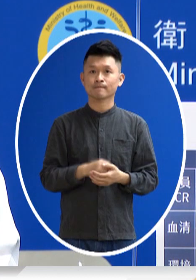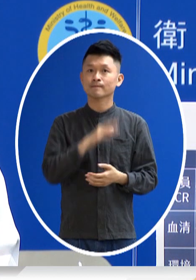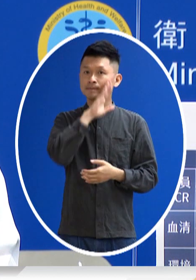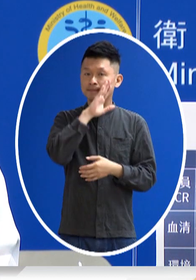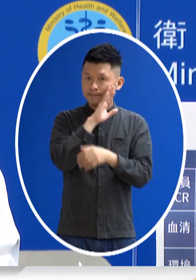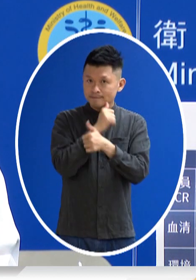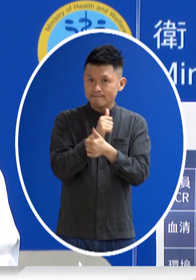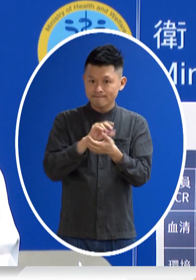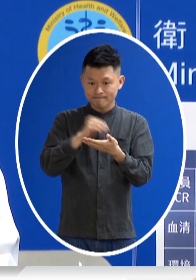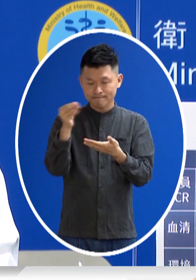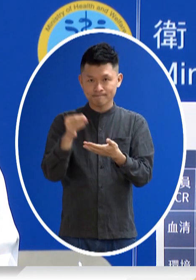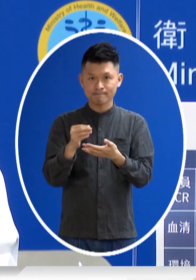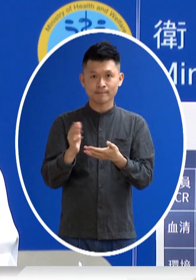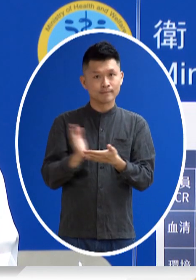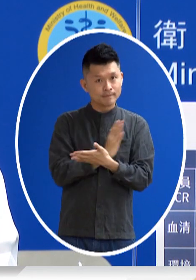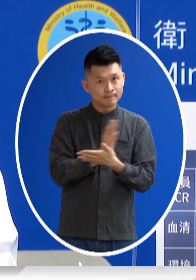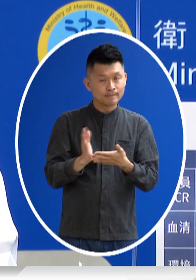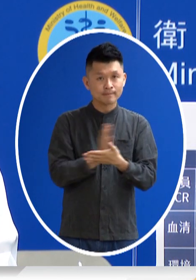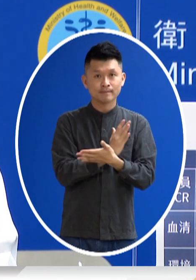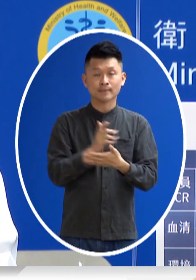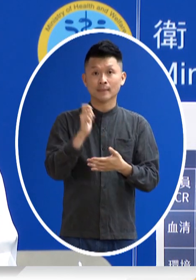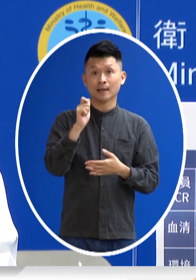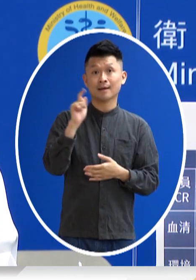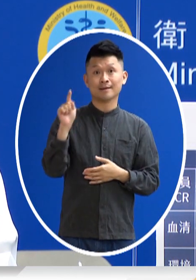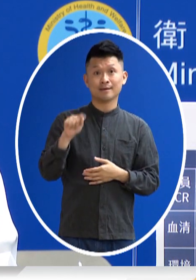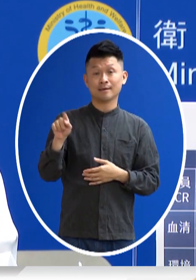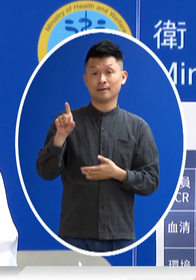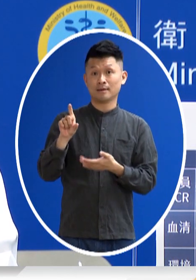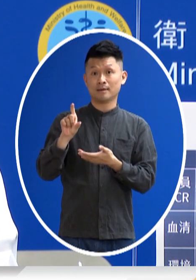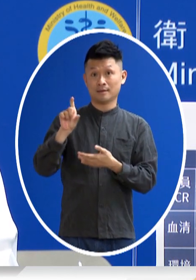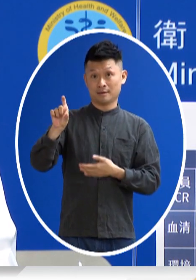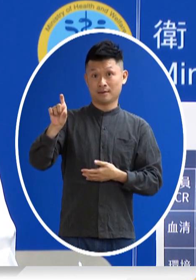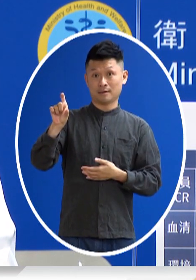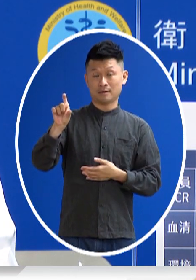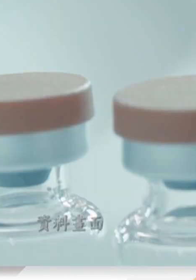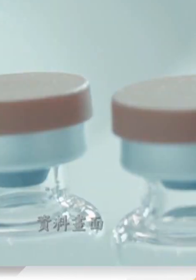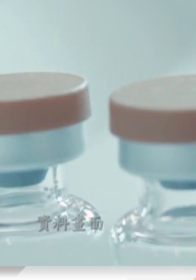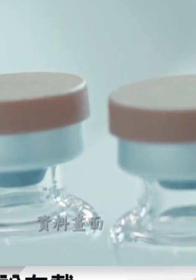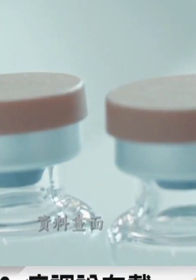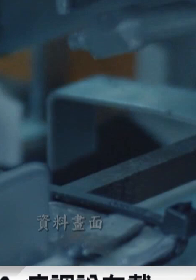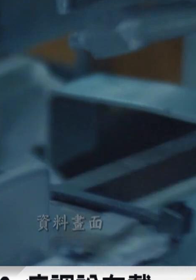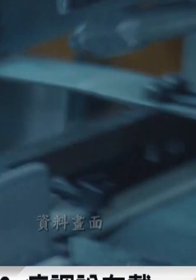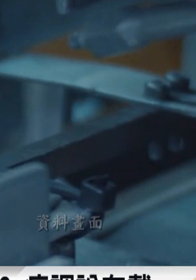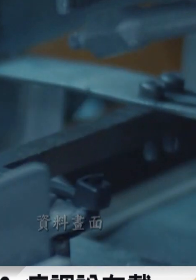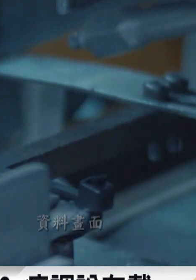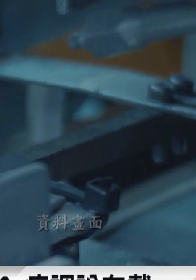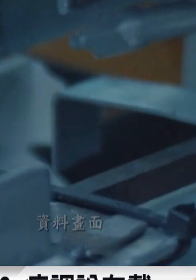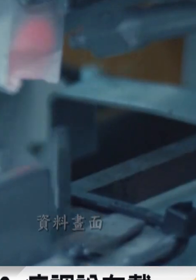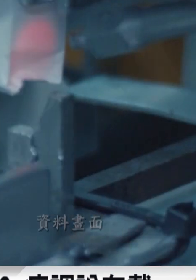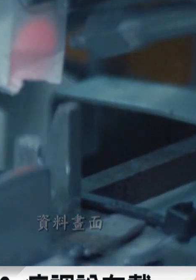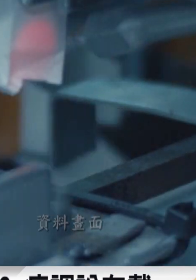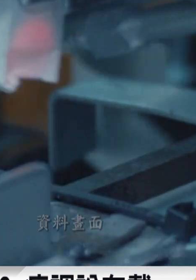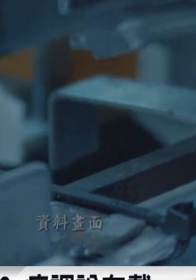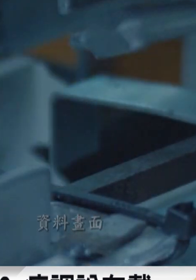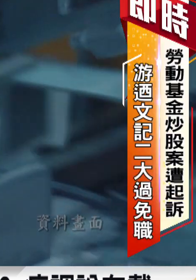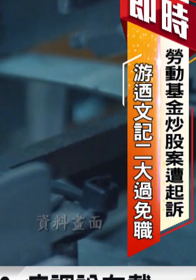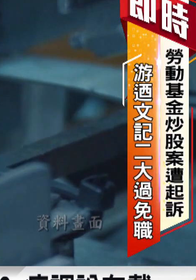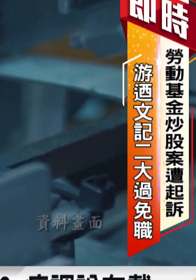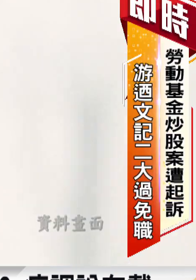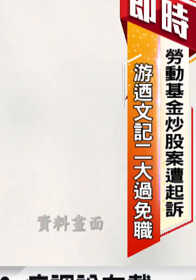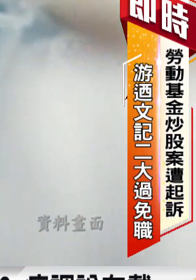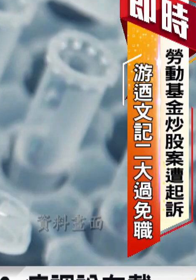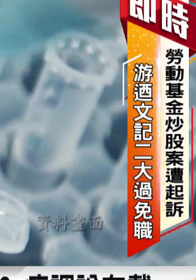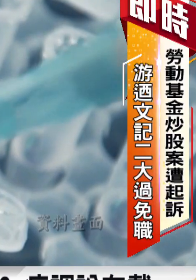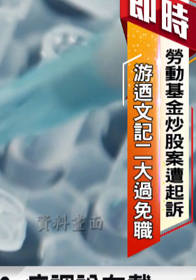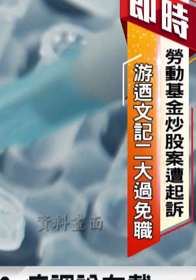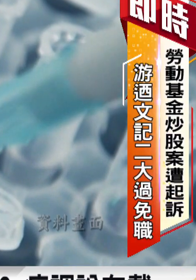资料，然后决定我们的 AZ 疫苗应该是用在什么样的状况。 AZ 疫苗对抗变种病毒还有待观察，